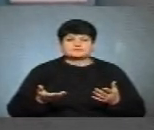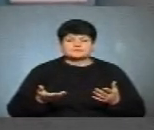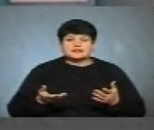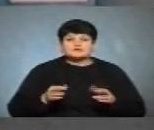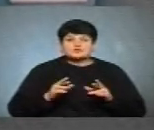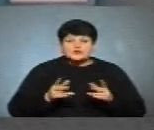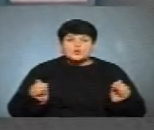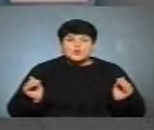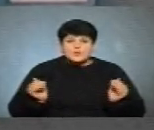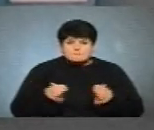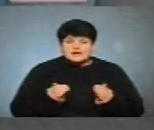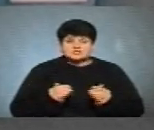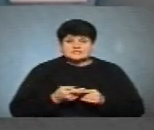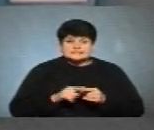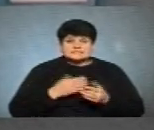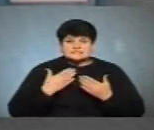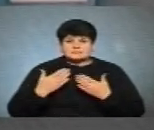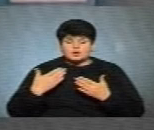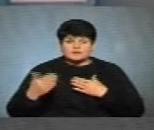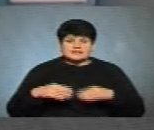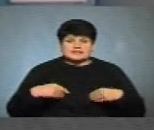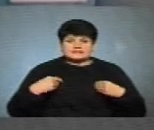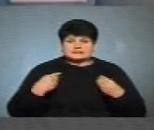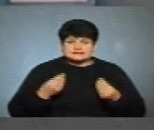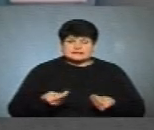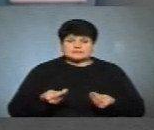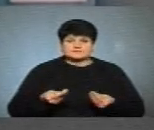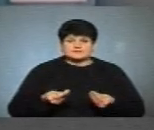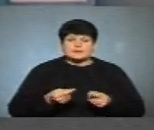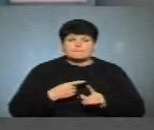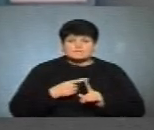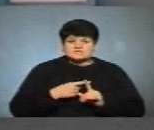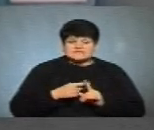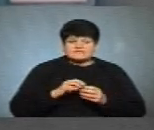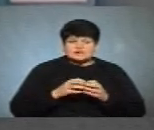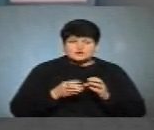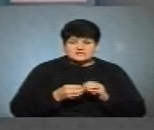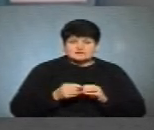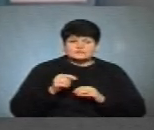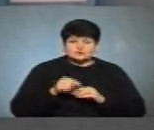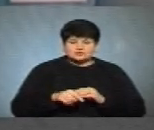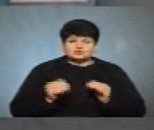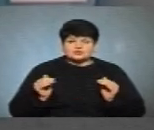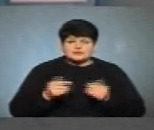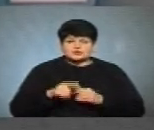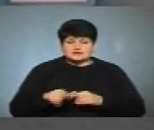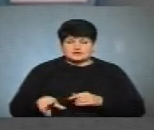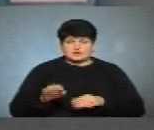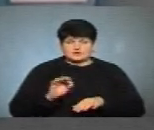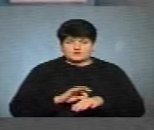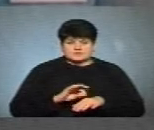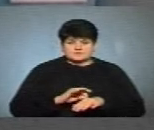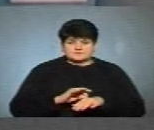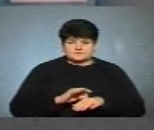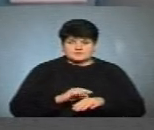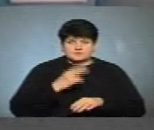Ну, якось обмежити це спілкування, яке дає позитивні результати в тому, що менше людей хворіє.